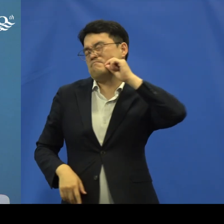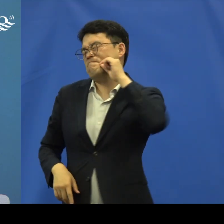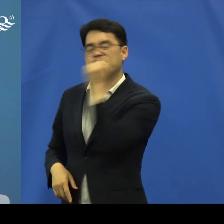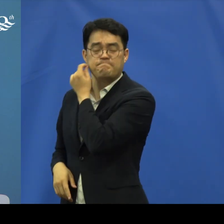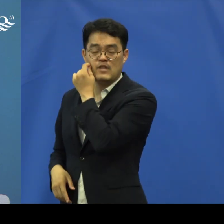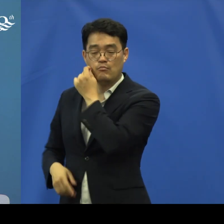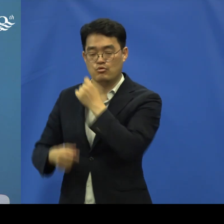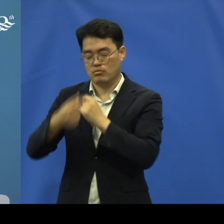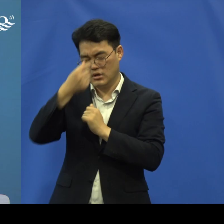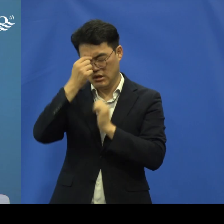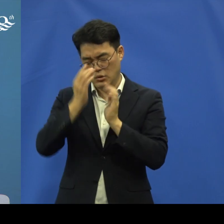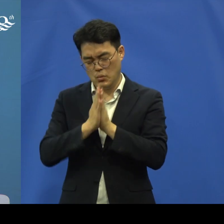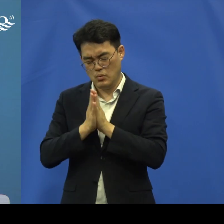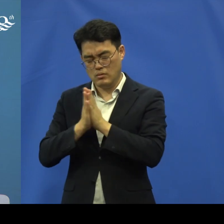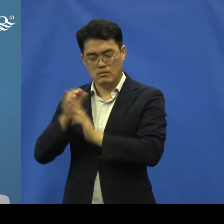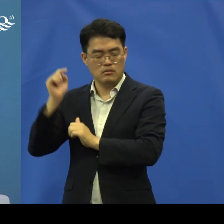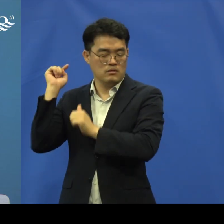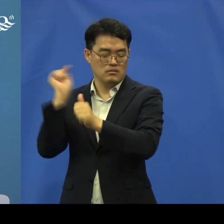깨물고.